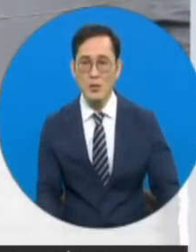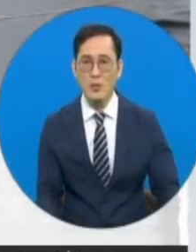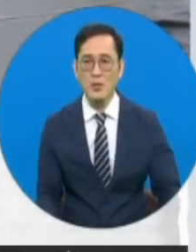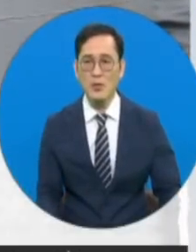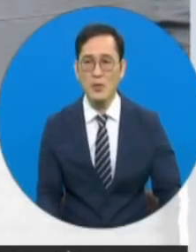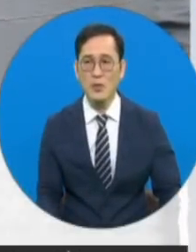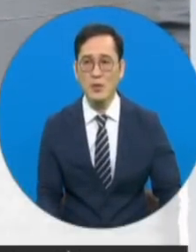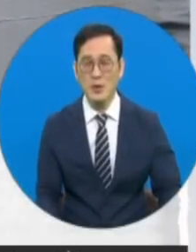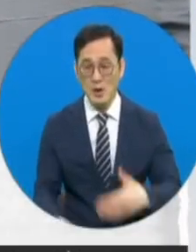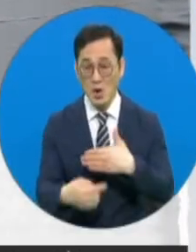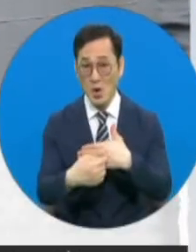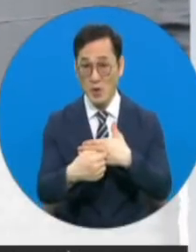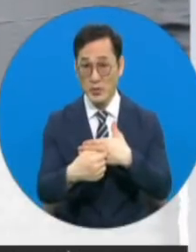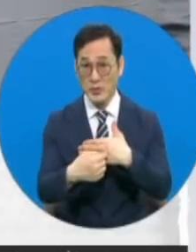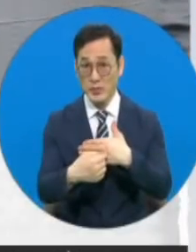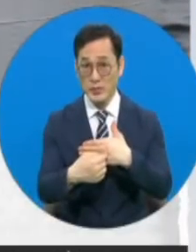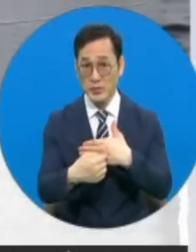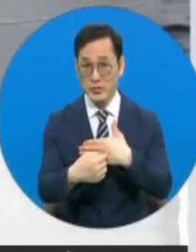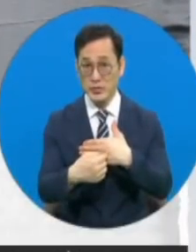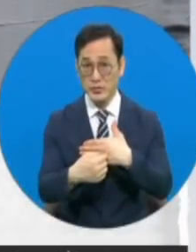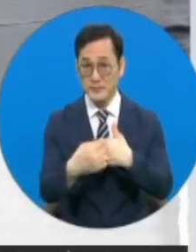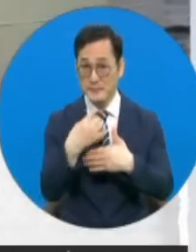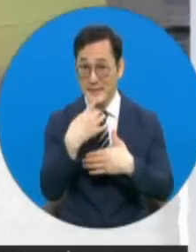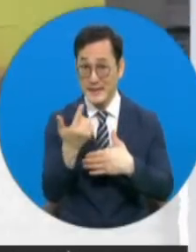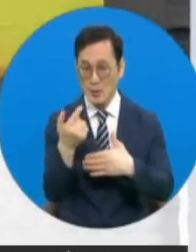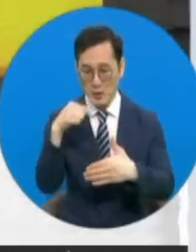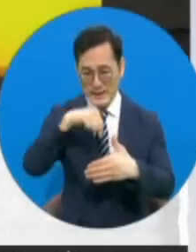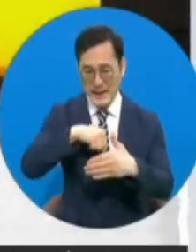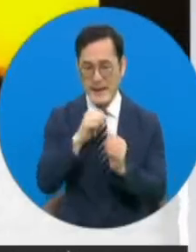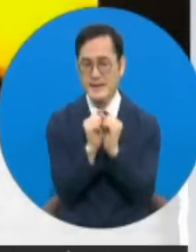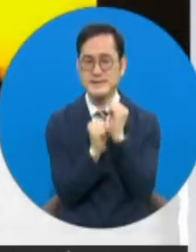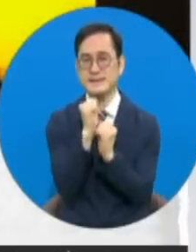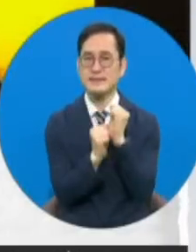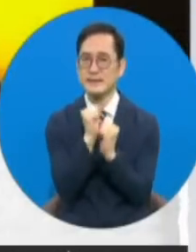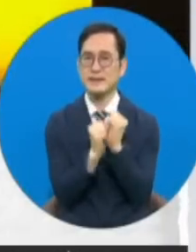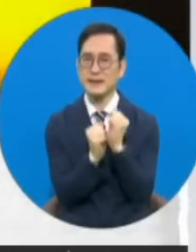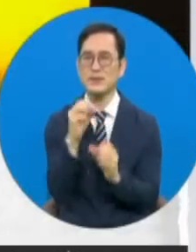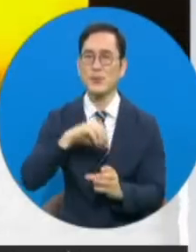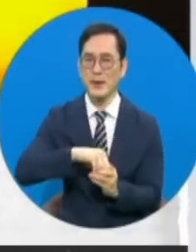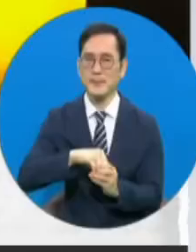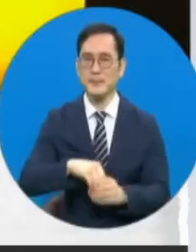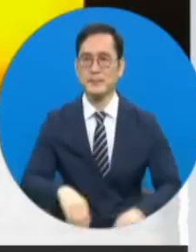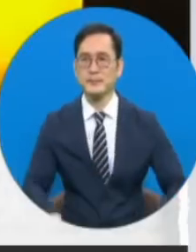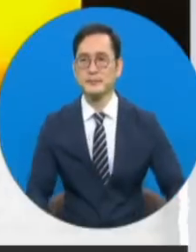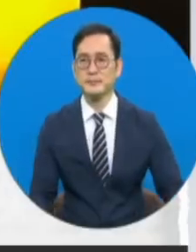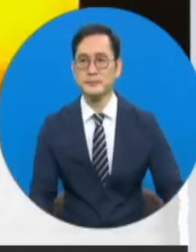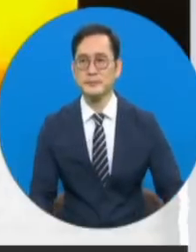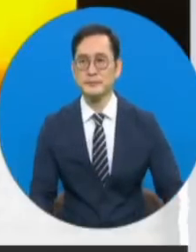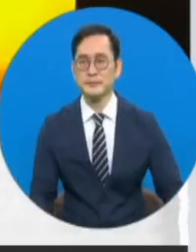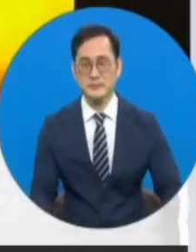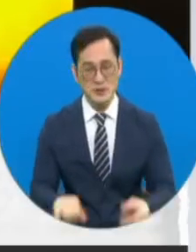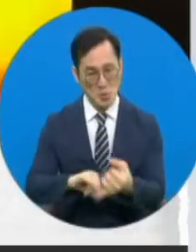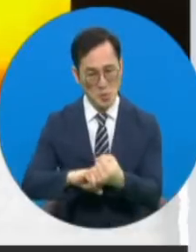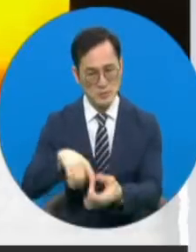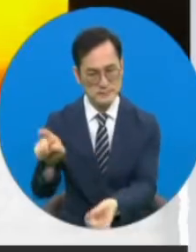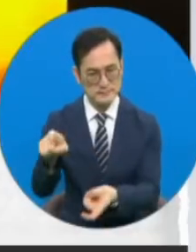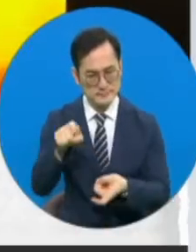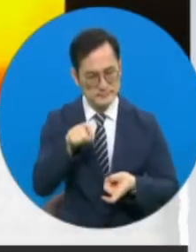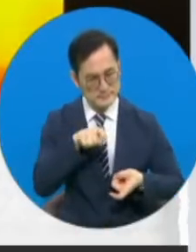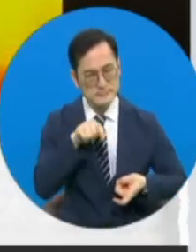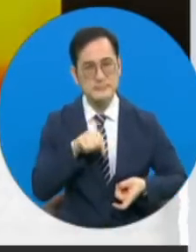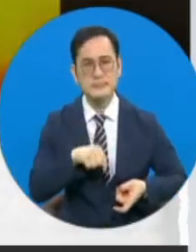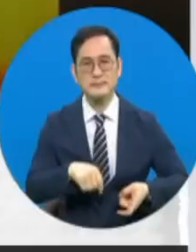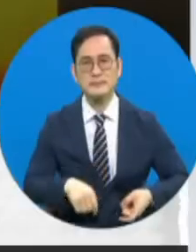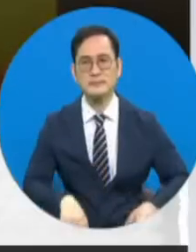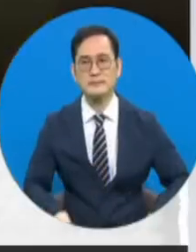겉으로의 외양만 있는 것이 아니라 우리가 정말 바라는 이단 엔진이나 이런 것들도 그 속에 들어 있을 수 있기 때문에 저거는 반드시 저희가 이제 인양을 해야